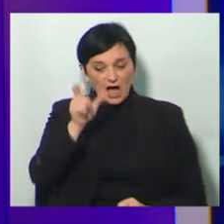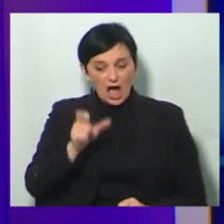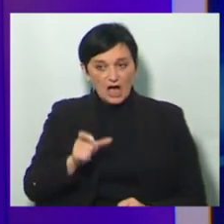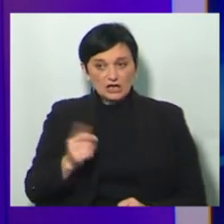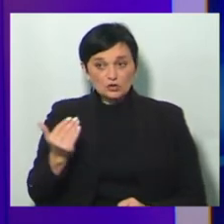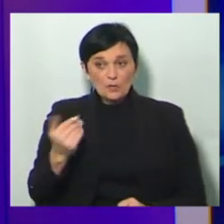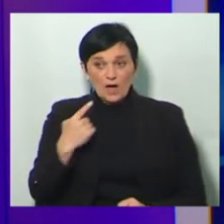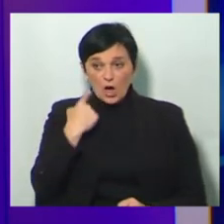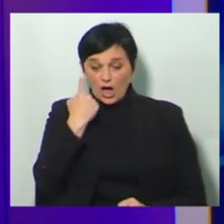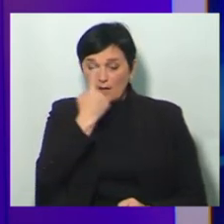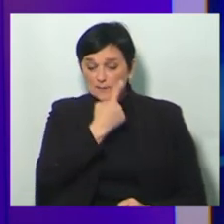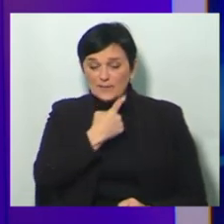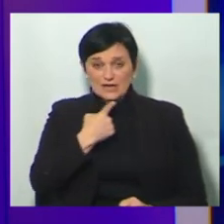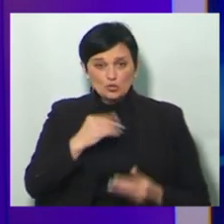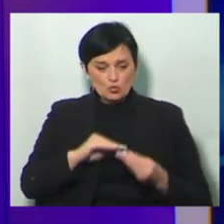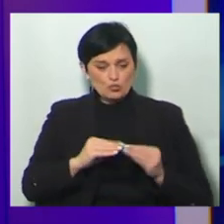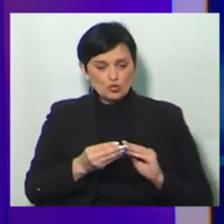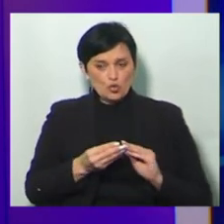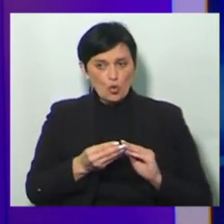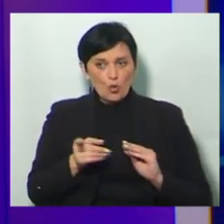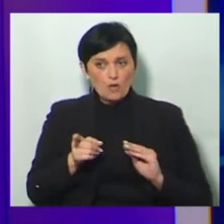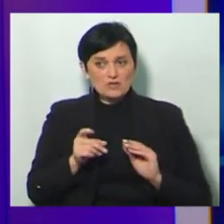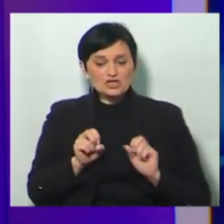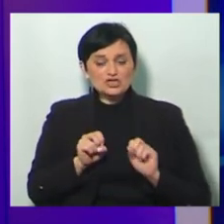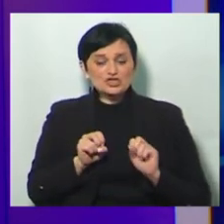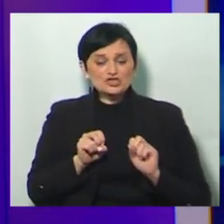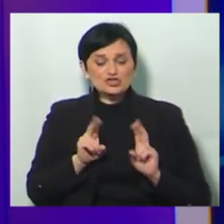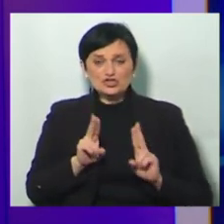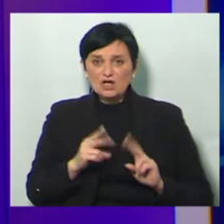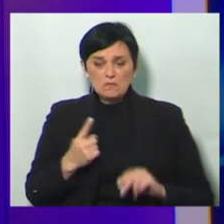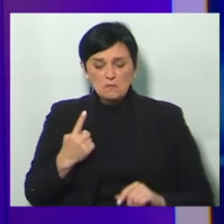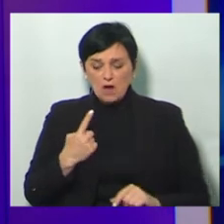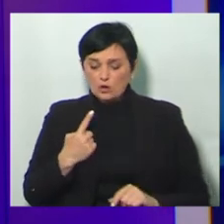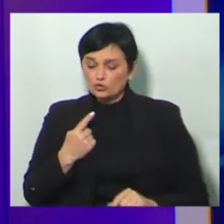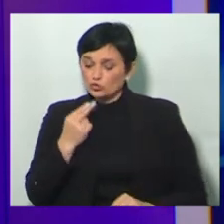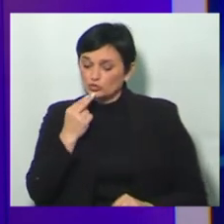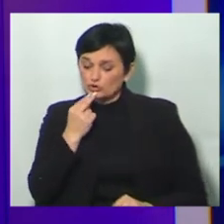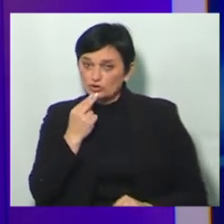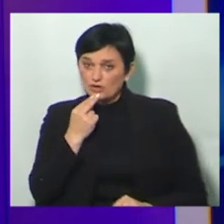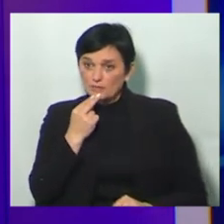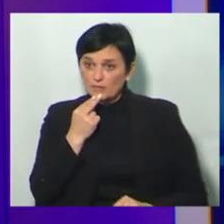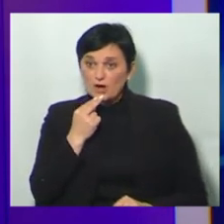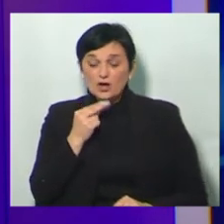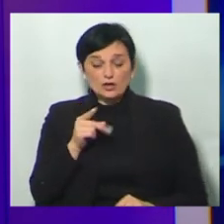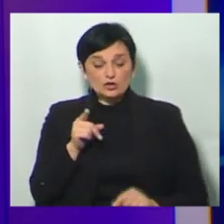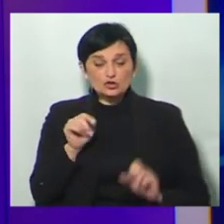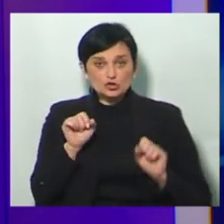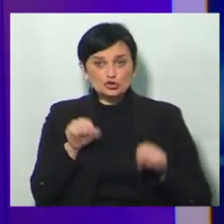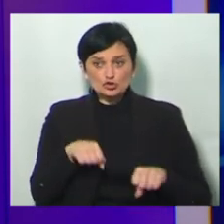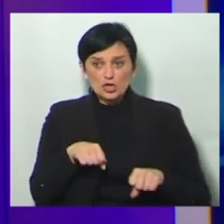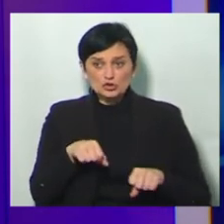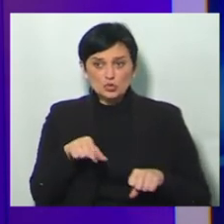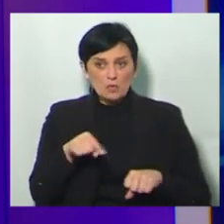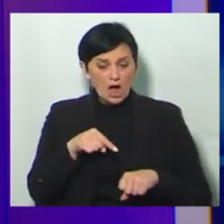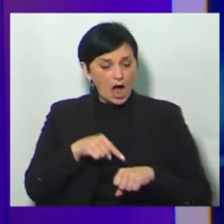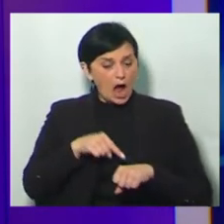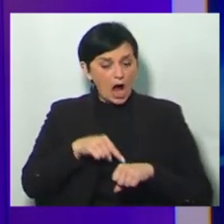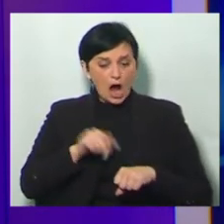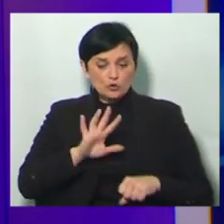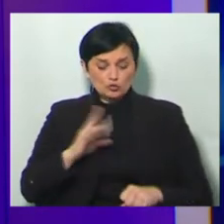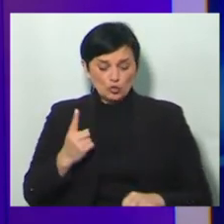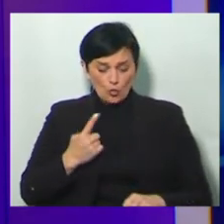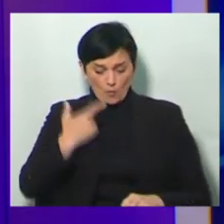რომელსაც აქვს პირისღრუს პრობლემები და ის შეგნებულად განმარტოვდება, მაშინაც კი, როდესაც შესაძლოა არ გრძნობს